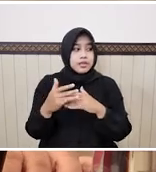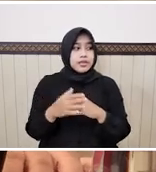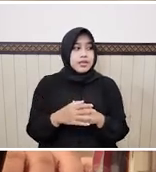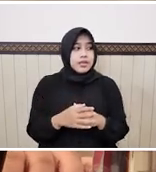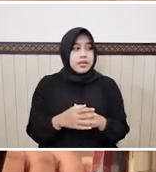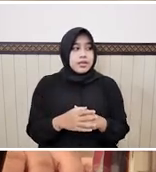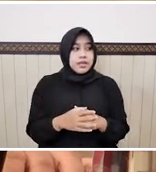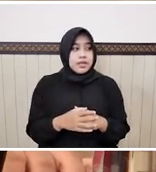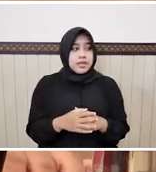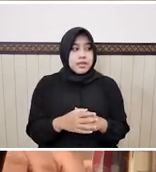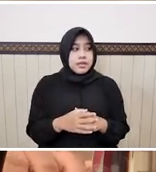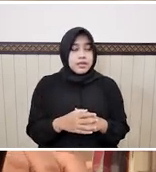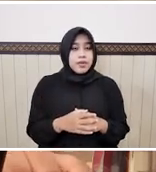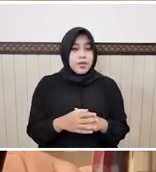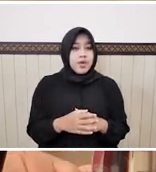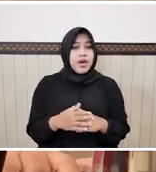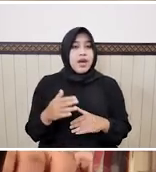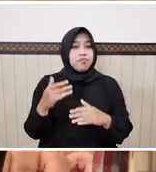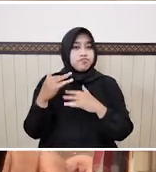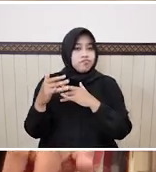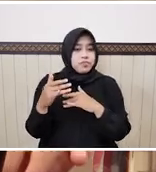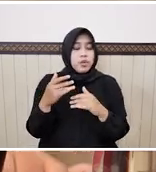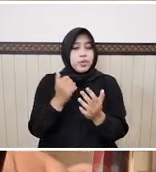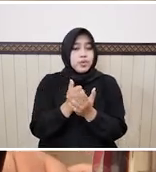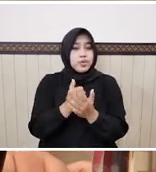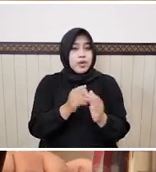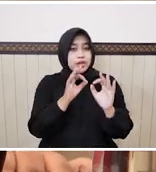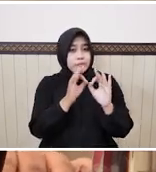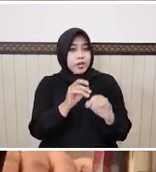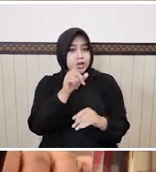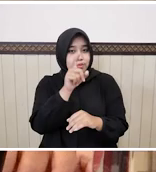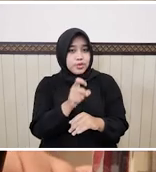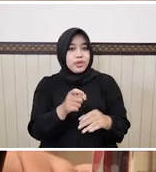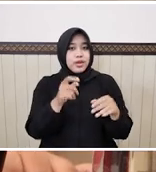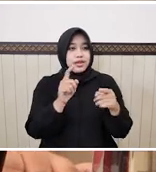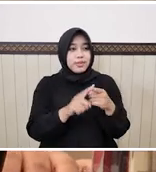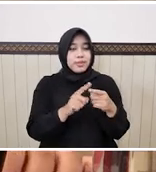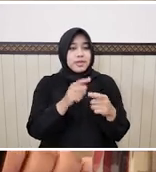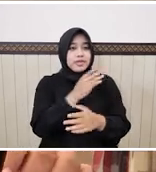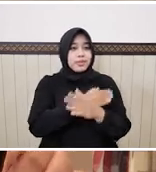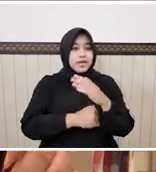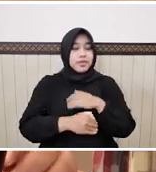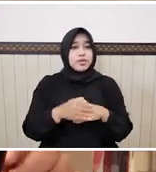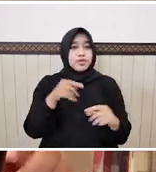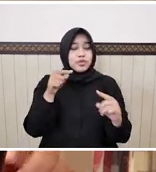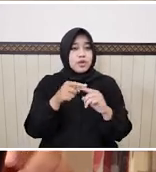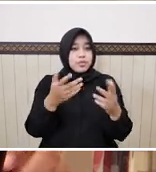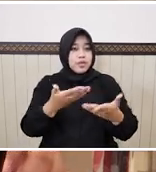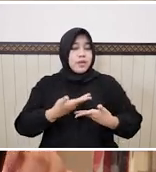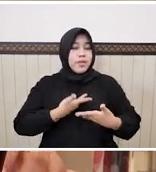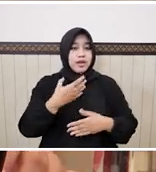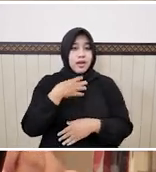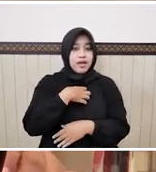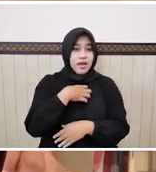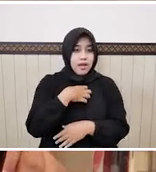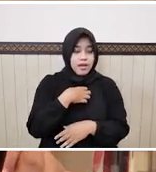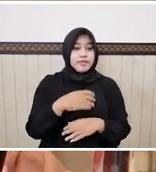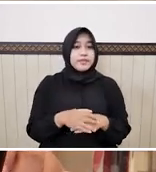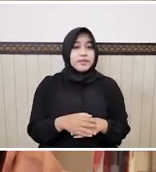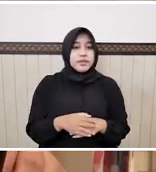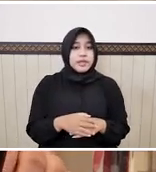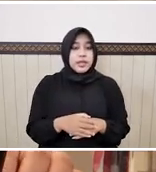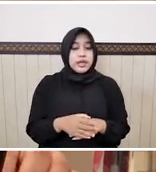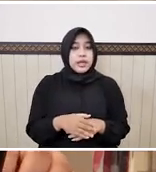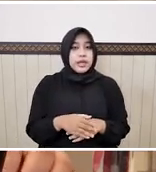dan penyesuaian yang tepat yang diperlukan untuk penyandang disabilitas dalam rangka mendapatkan haknya jadi